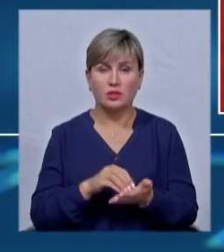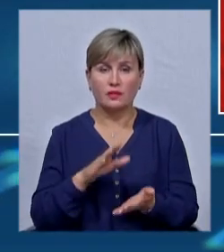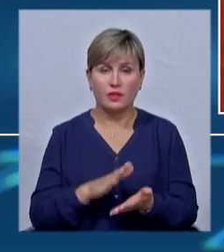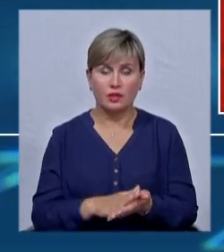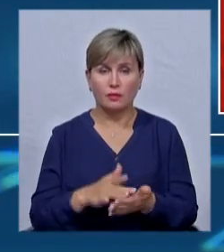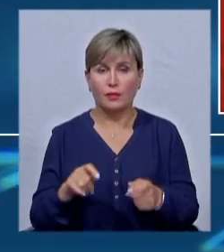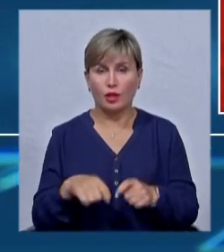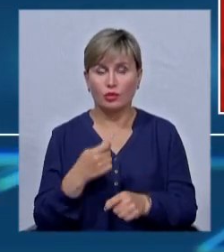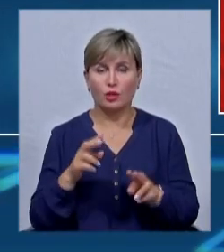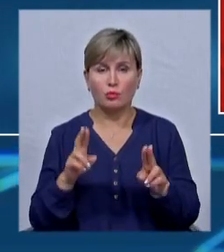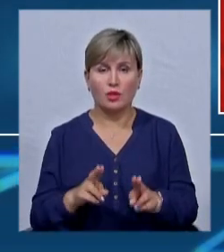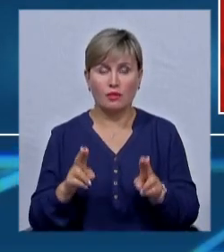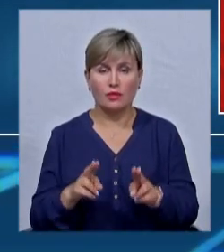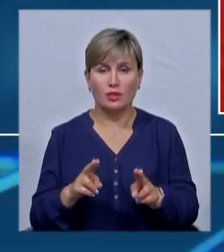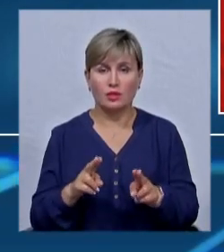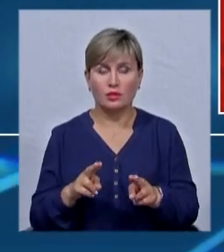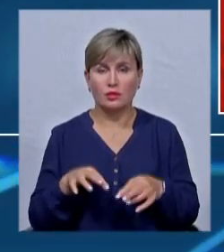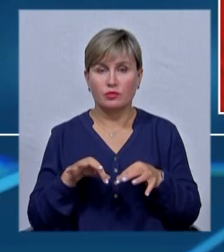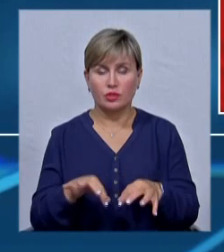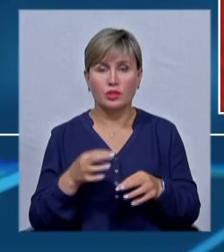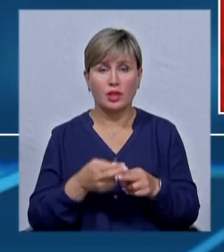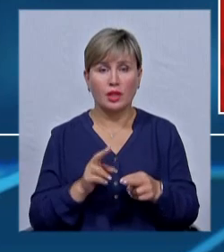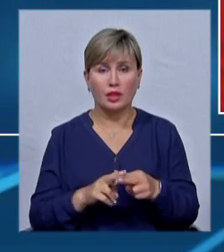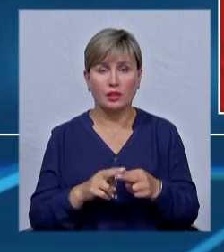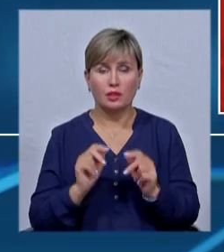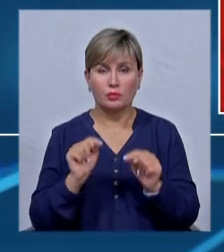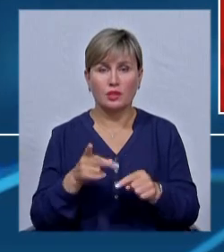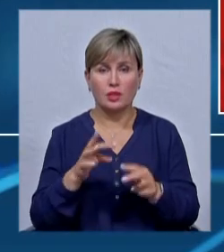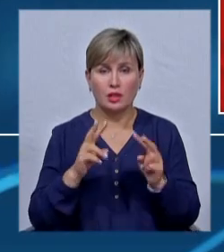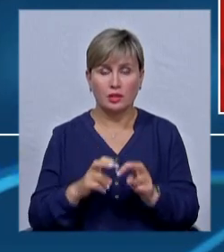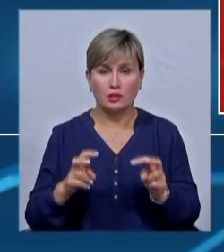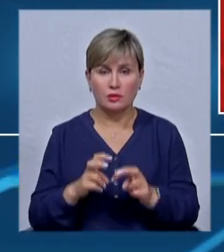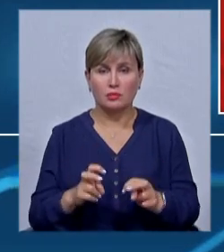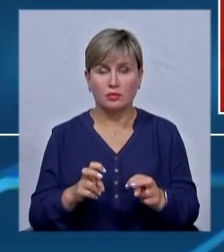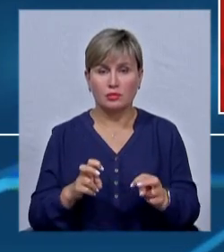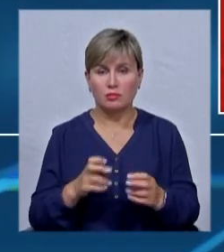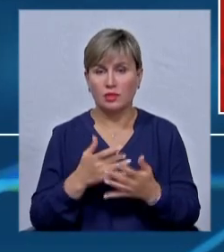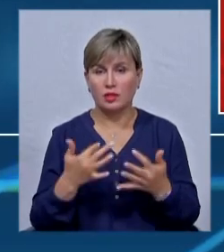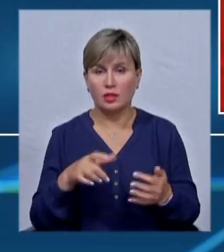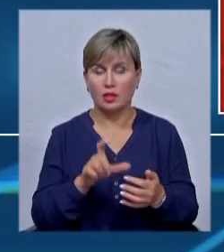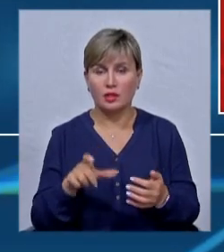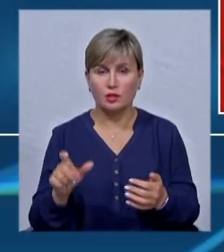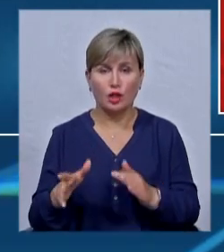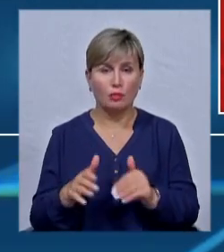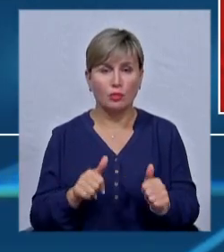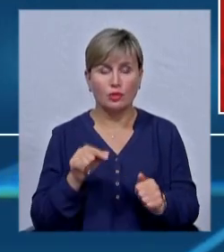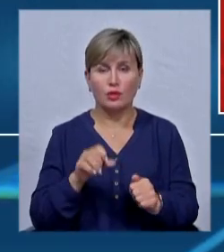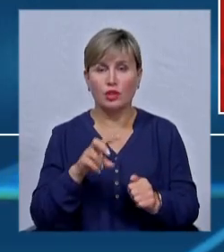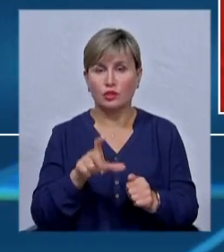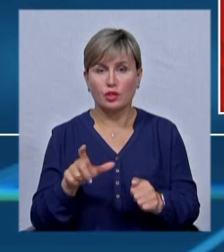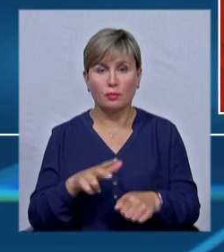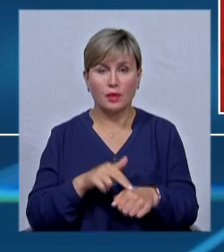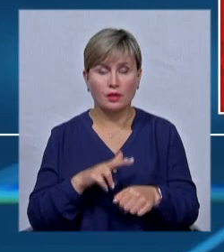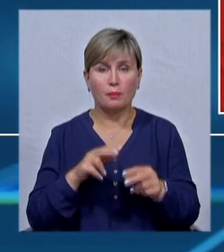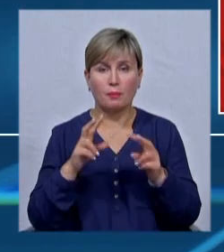нарушением правил дорожного движения эти данные поступают для рассмотрения операторами дорожной полиции после того как сотрудник полиции